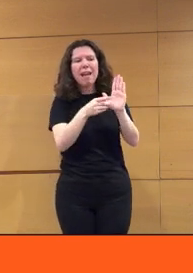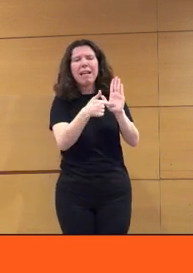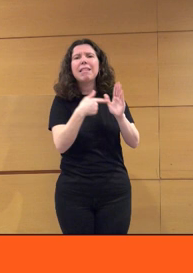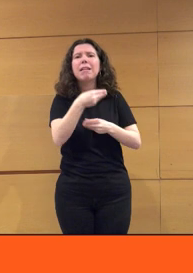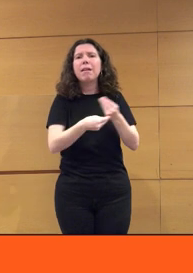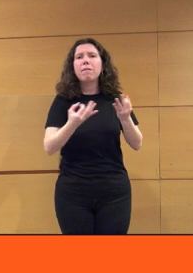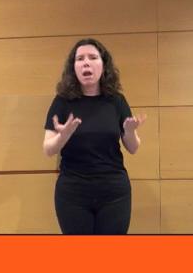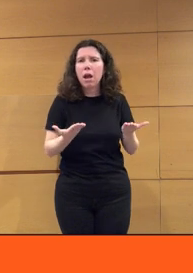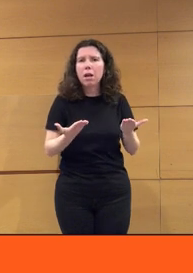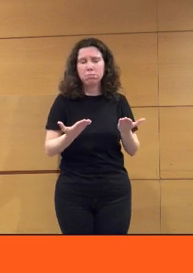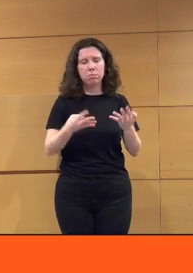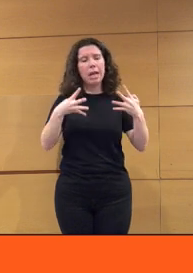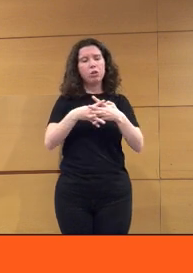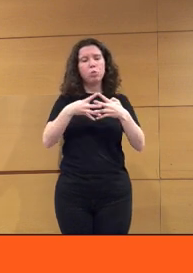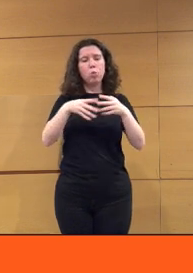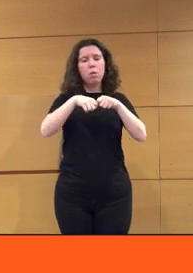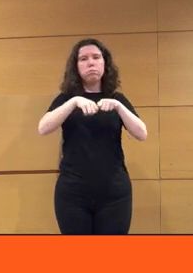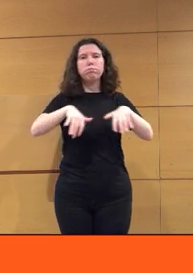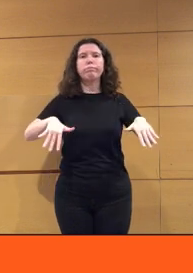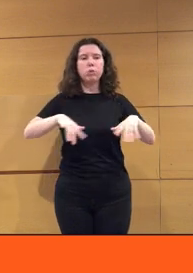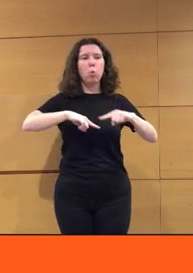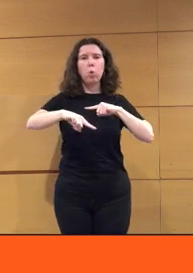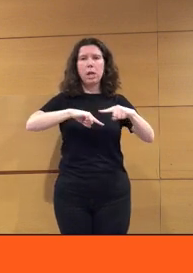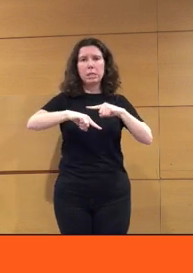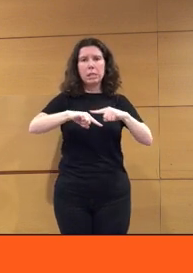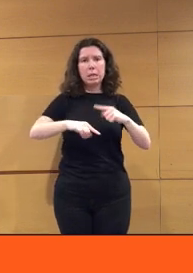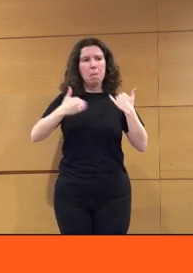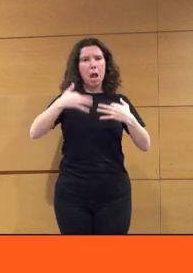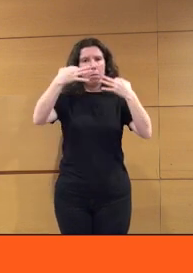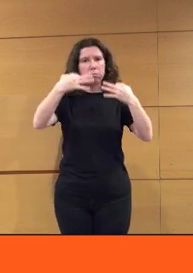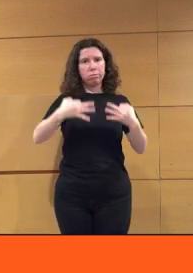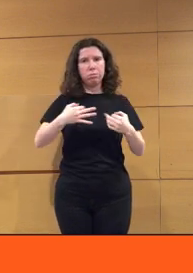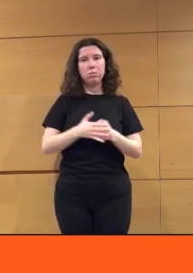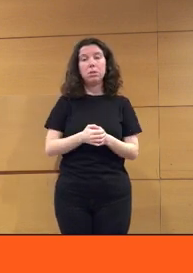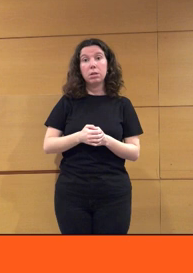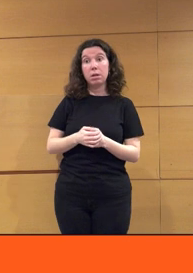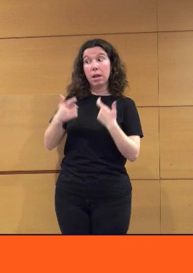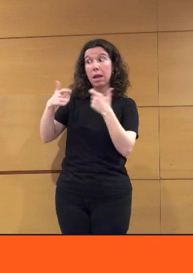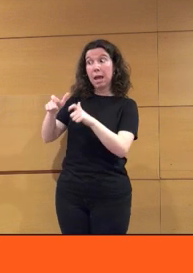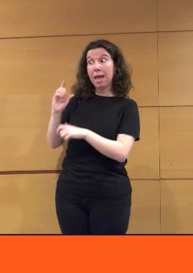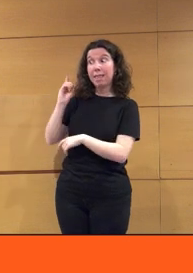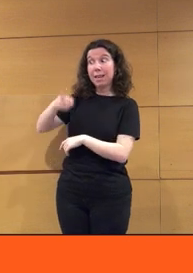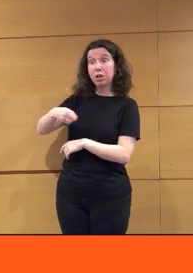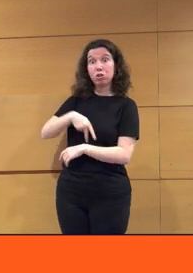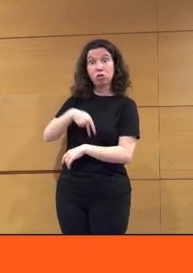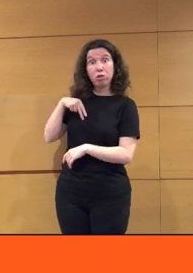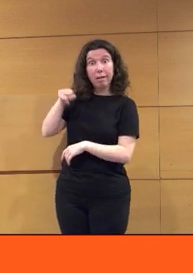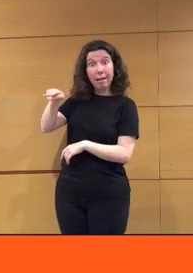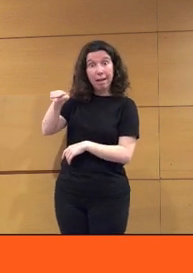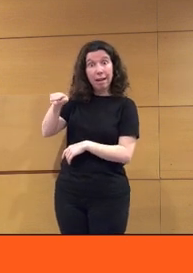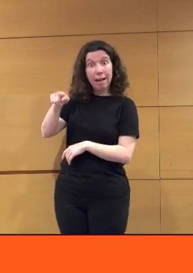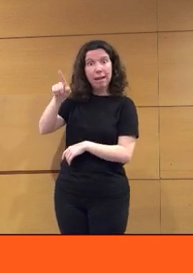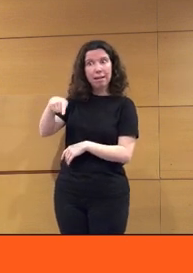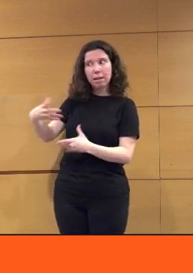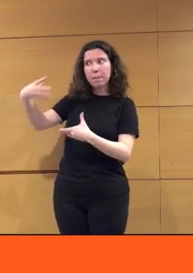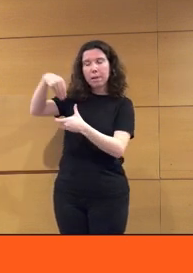l'estructura organitzativa. A part de fer la designació a la Direcció General com a URA, estableix el que li diem les